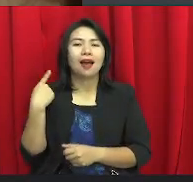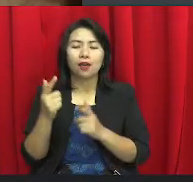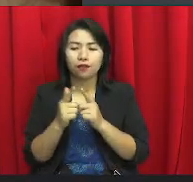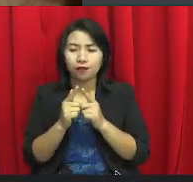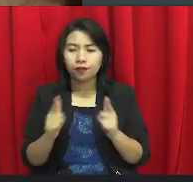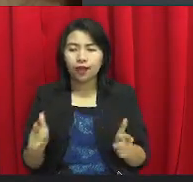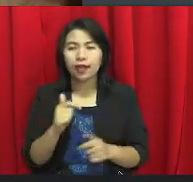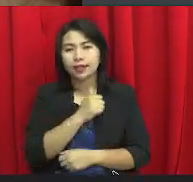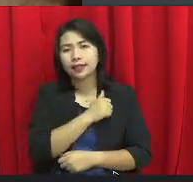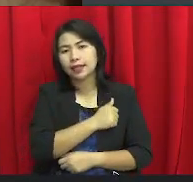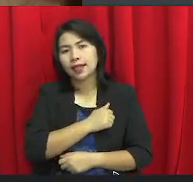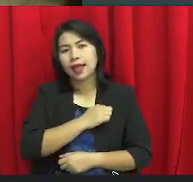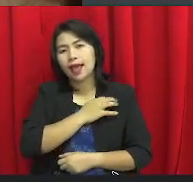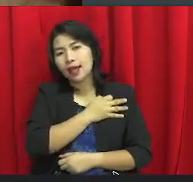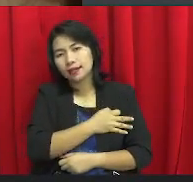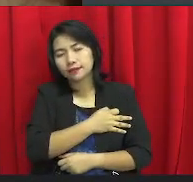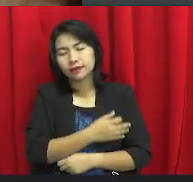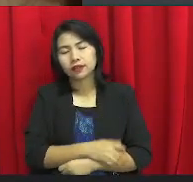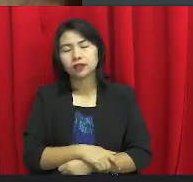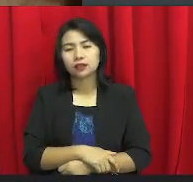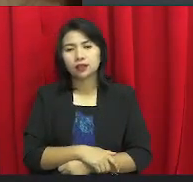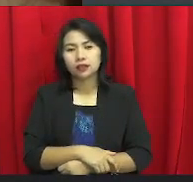ng